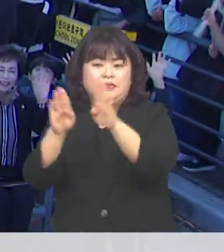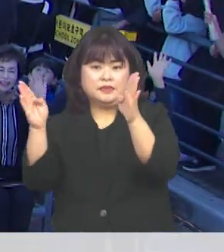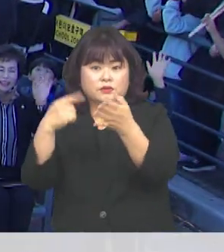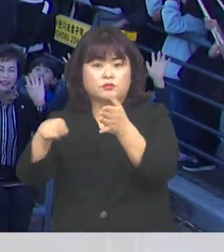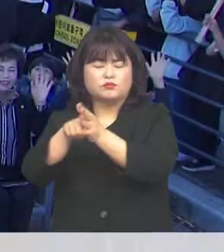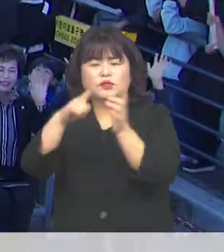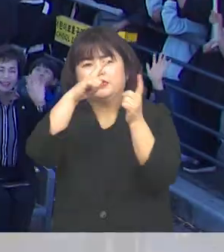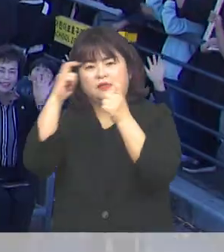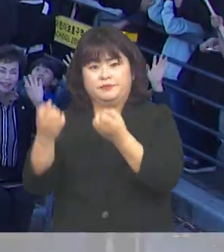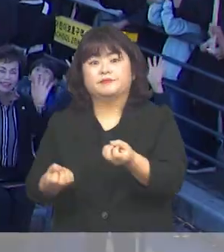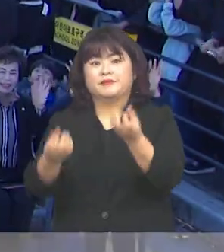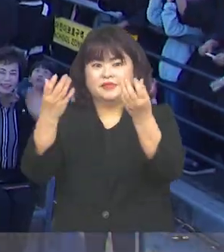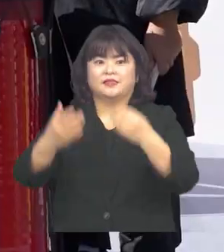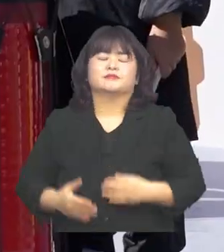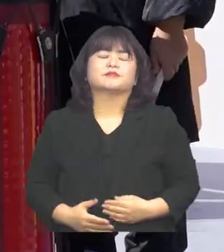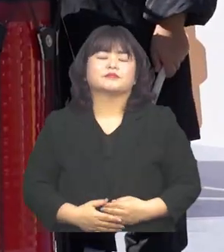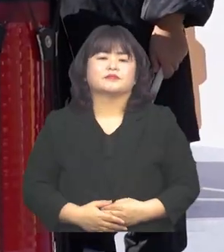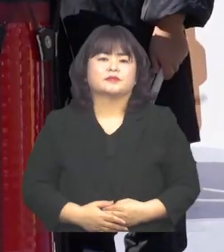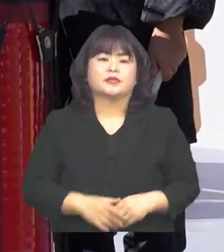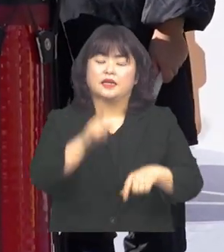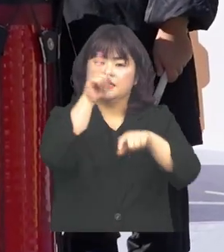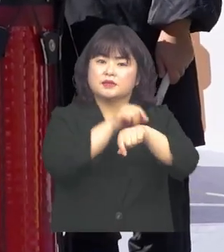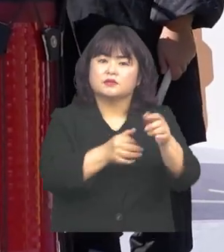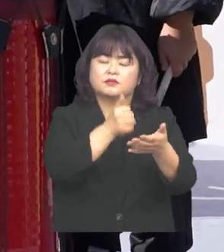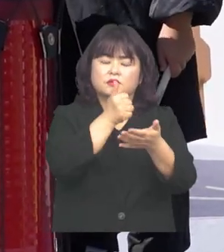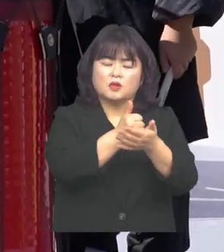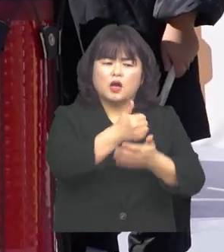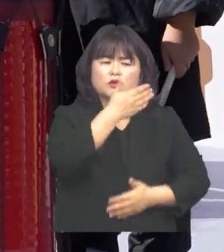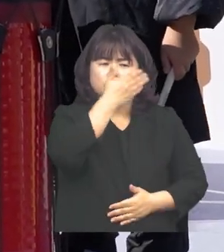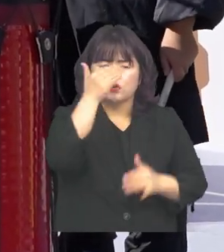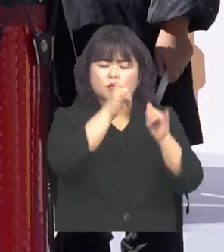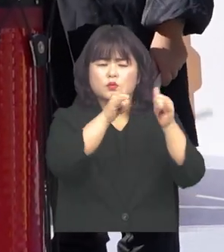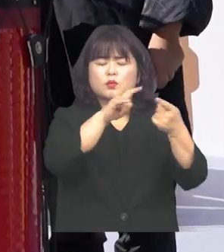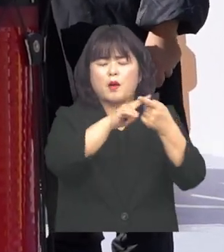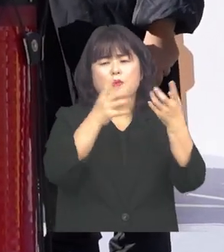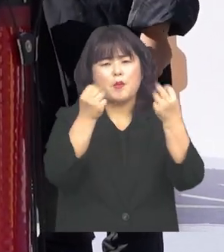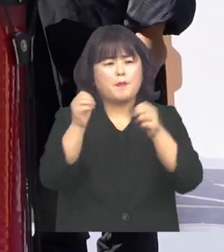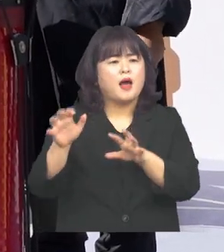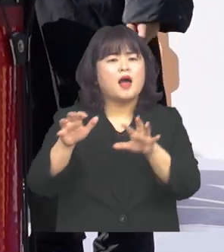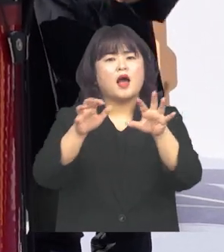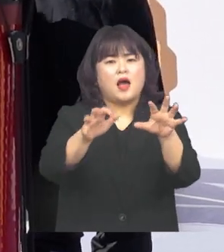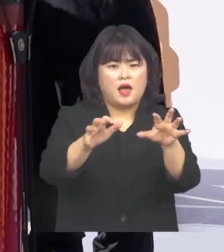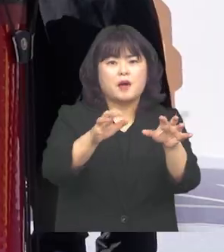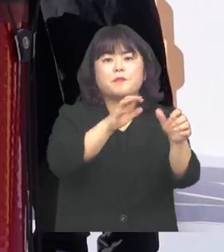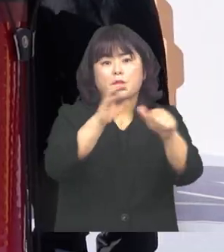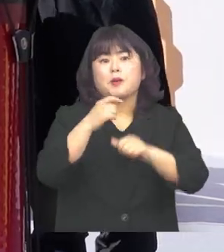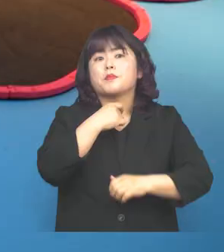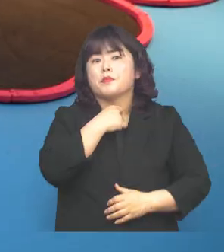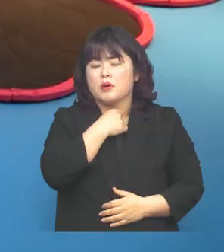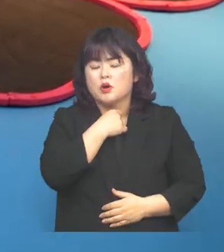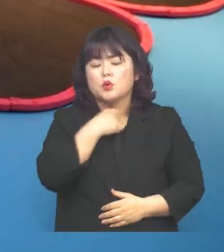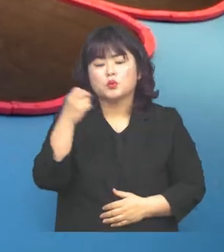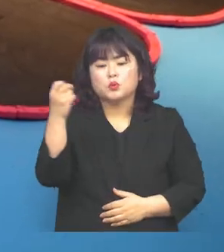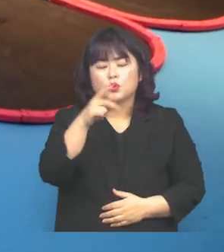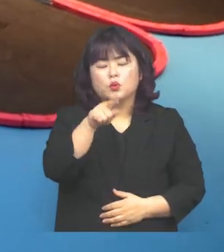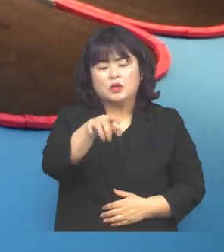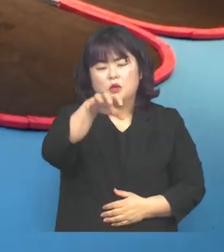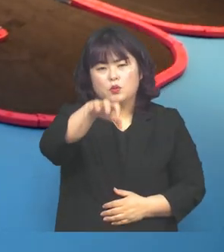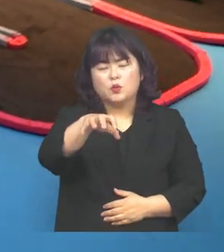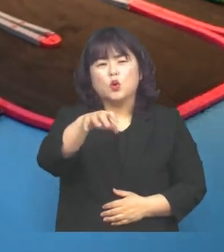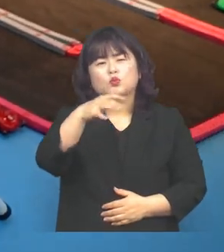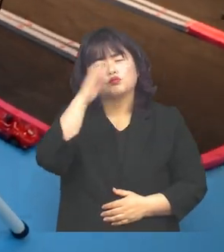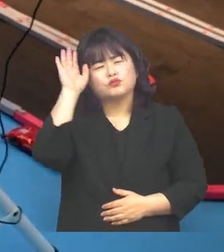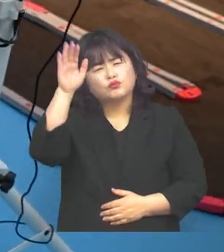것을 기념하기 위해 마련됐습니다. 이 시장은 청소년들이 이곳을 더 많이 이용하길 바라고 이곳에서